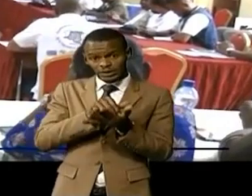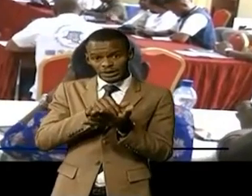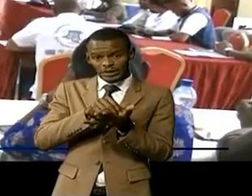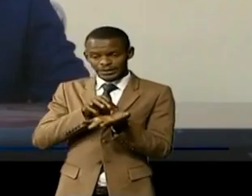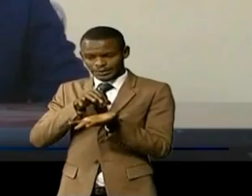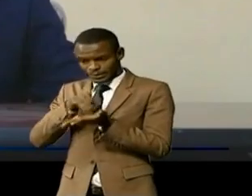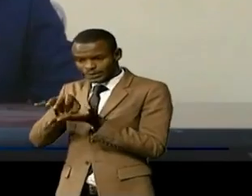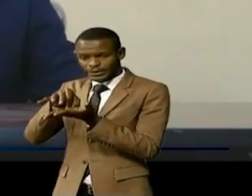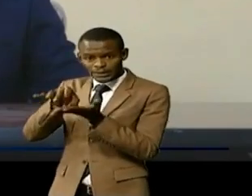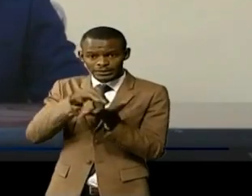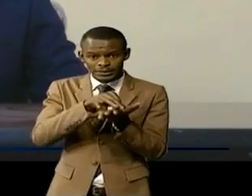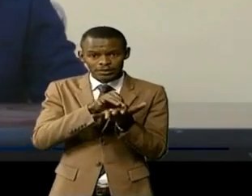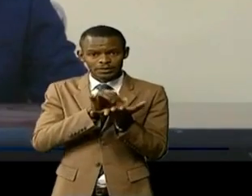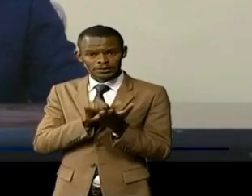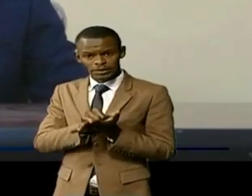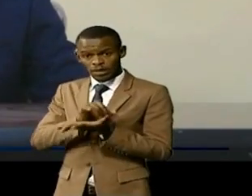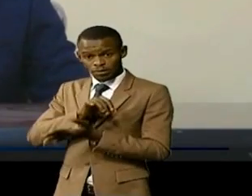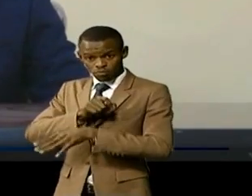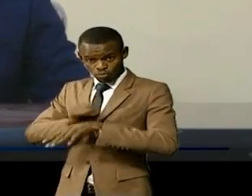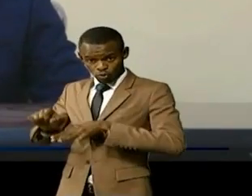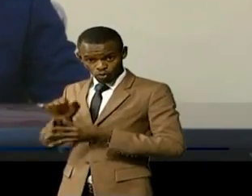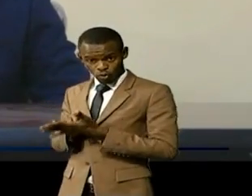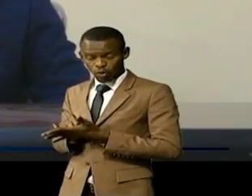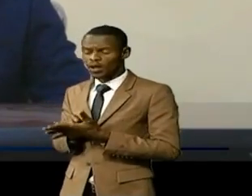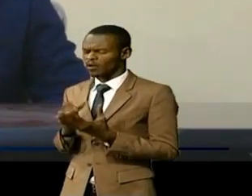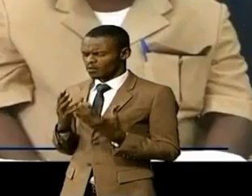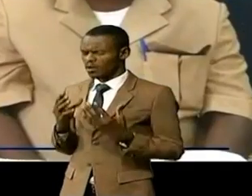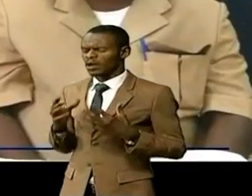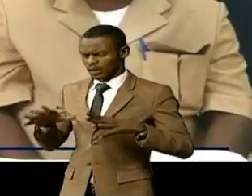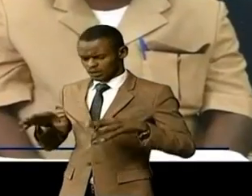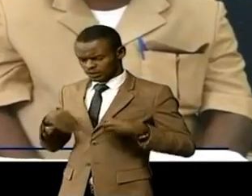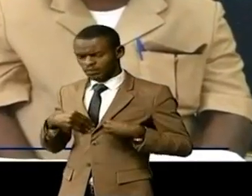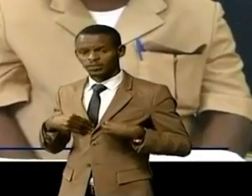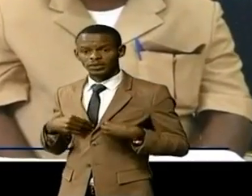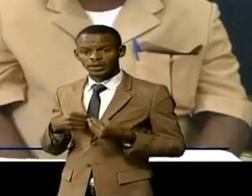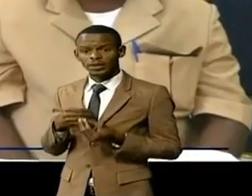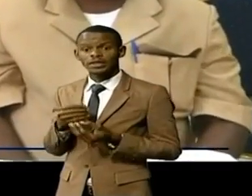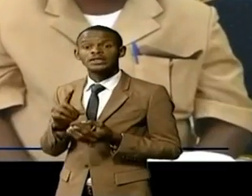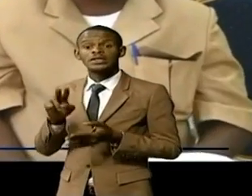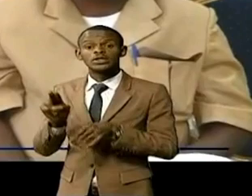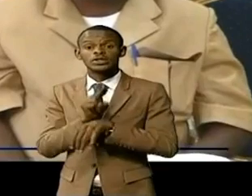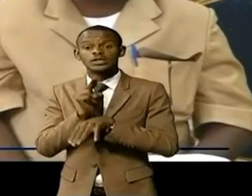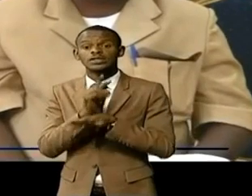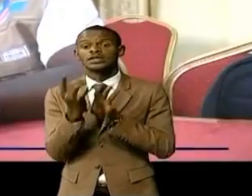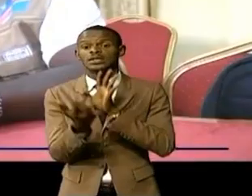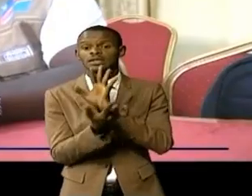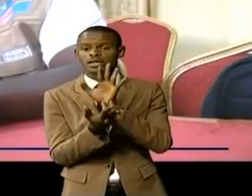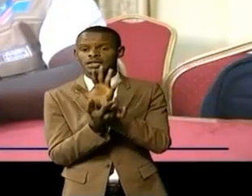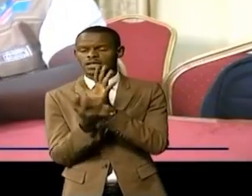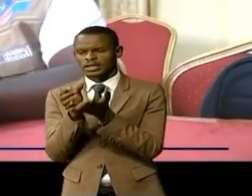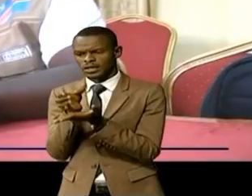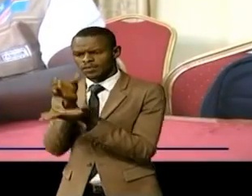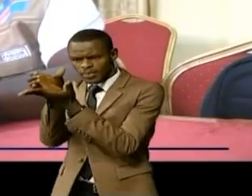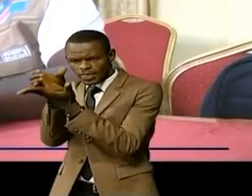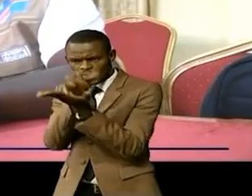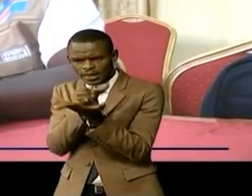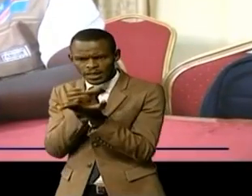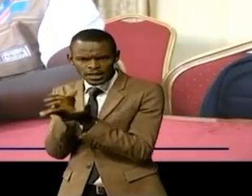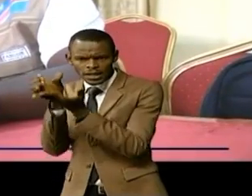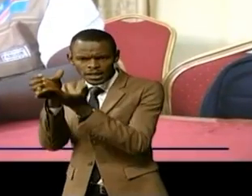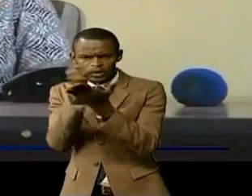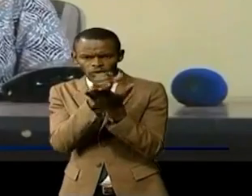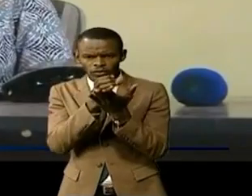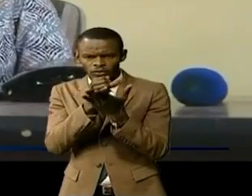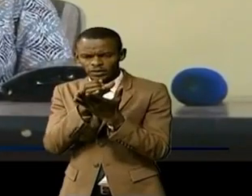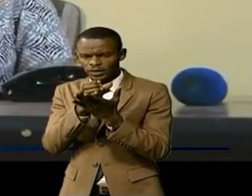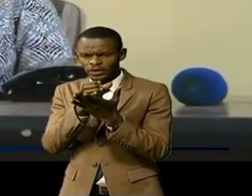d'exécution, a choisi de recourir aux techniques modernes de cartographie. Et parmi elles, les systèmes d'information géographique